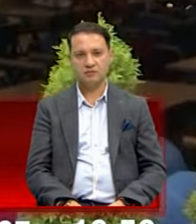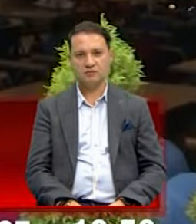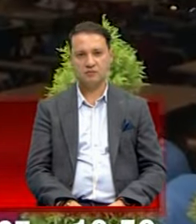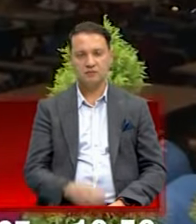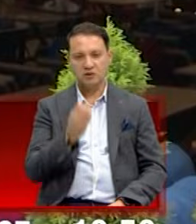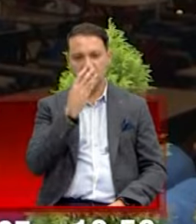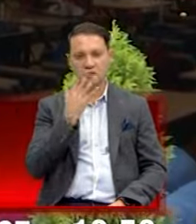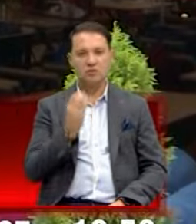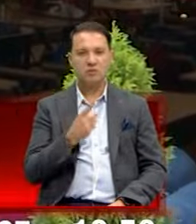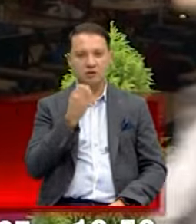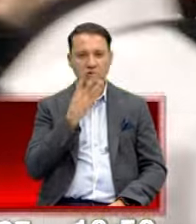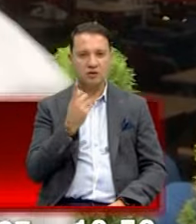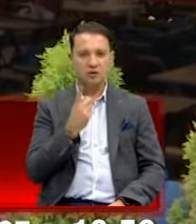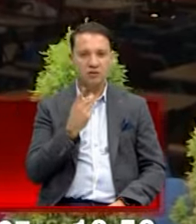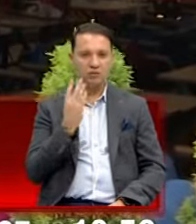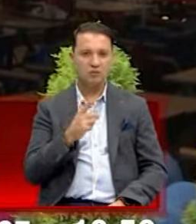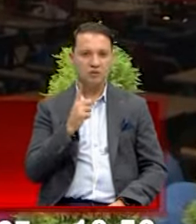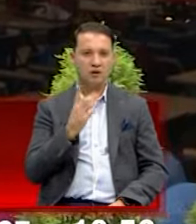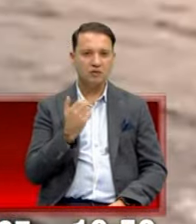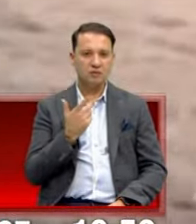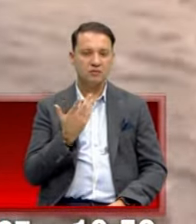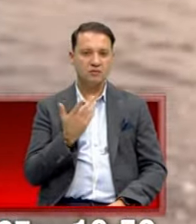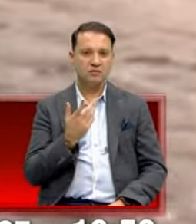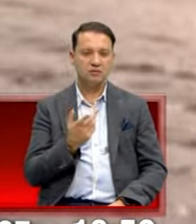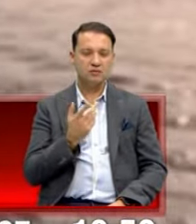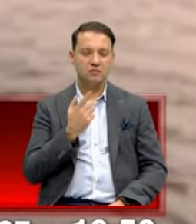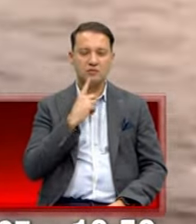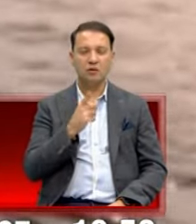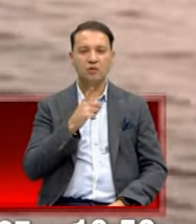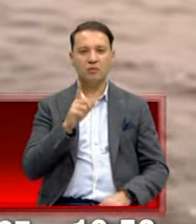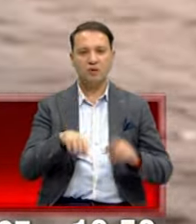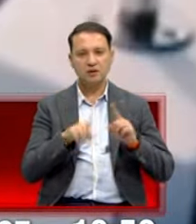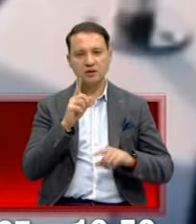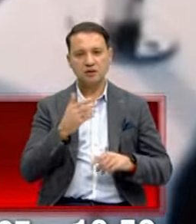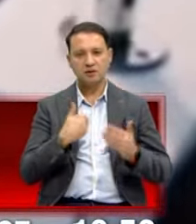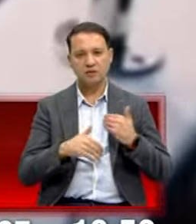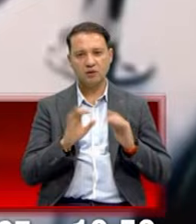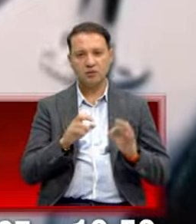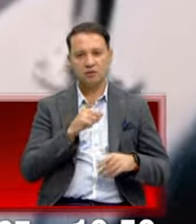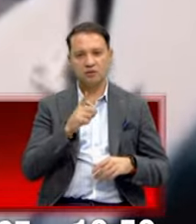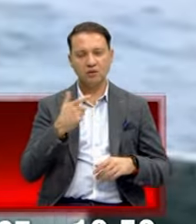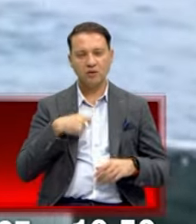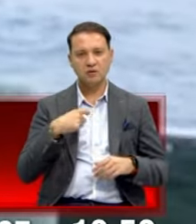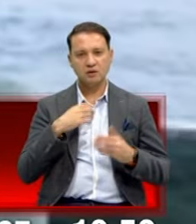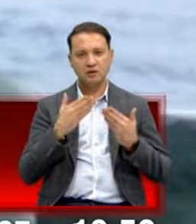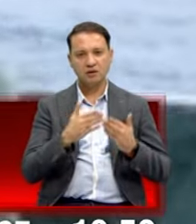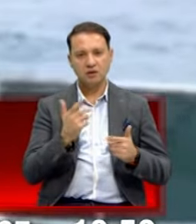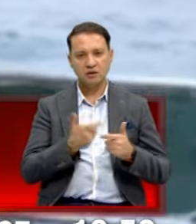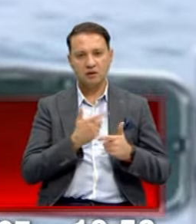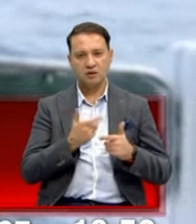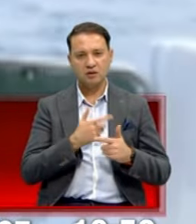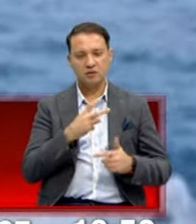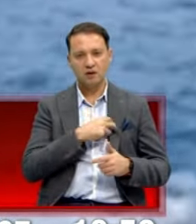Çiçek olmasa ama küçük bir obje. Onu tek aldık mı valla biz boşarlar ya. O yüzden bazıları Sevgililer Günü'nde özel tekneler